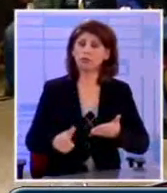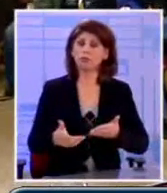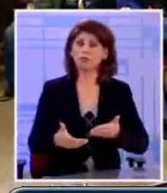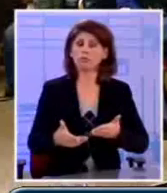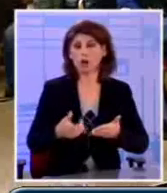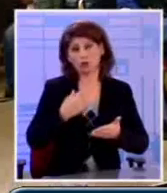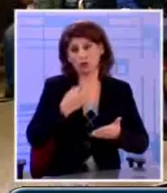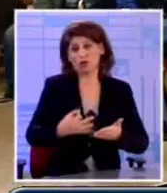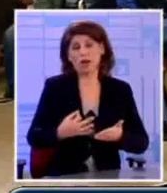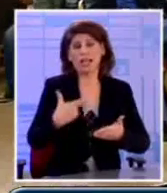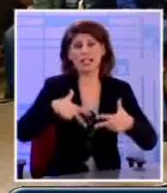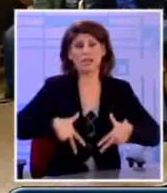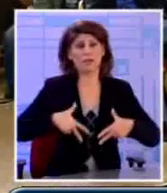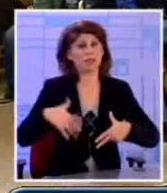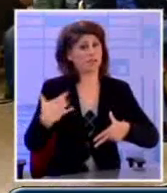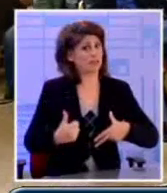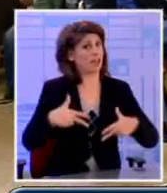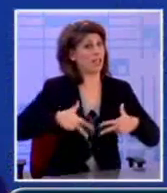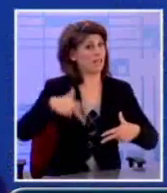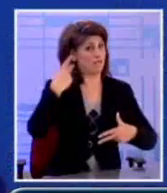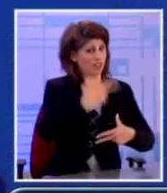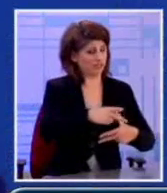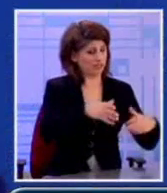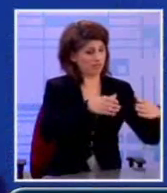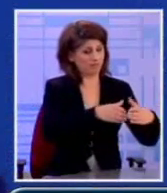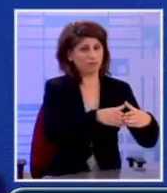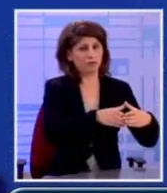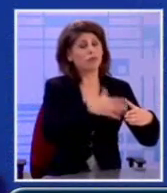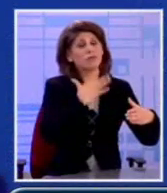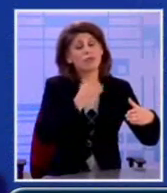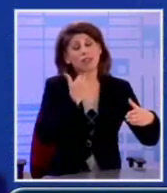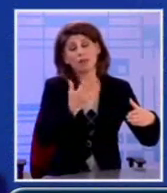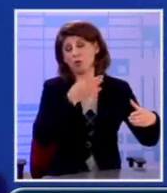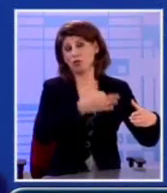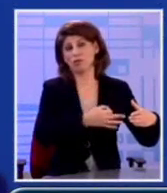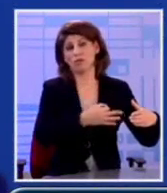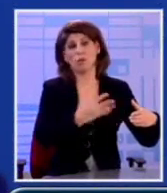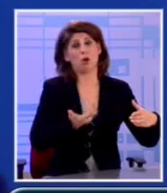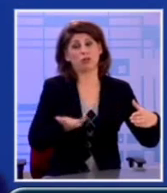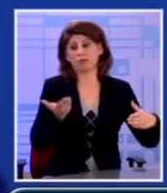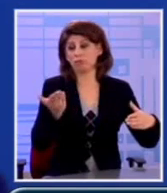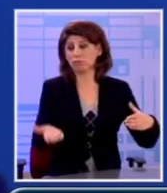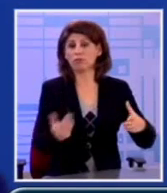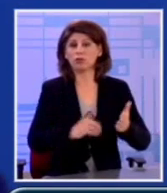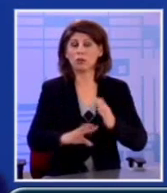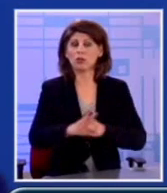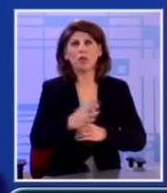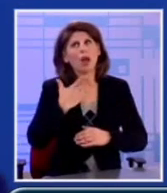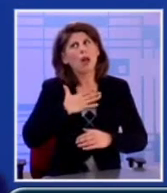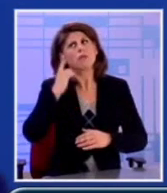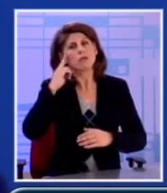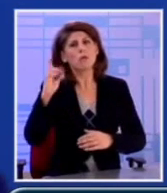πλευράς κυβέρνησης, ανήκει στην κυβέρνηση. Επομένως, δεν μπορώ να σας πω πότε θα κατατεθούν τα νομοσχέδια, αλλά νομίζω ότι